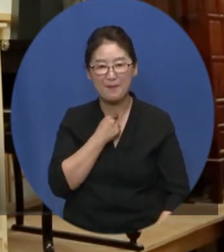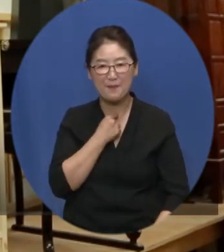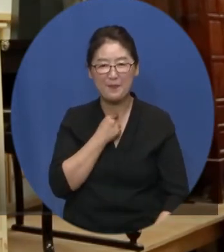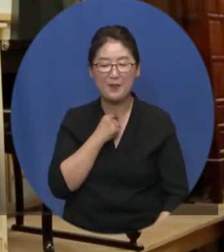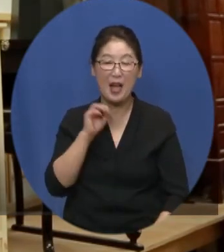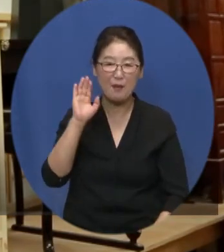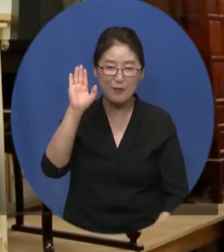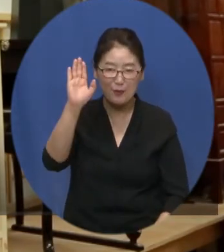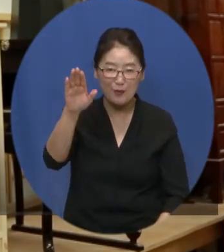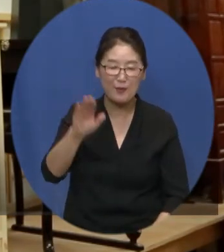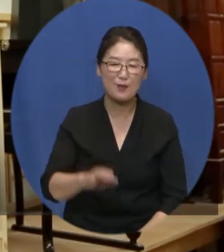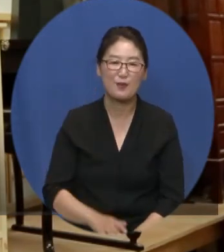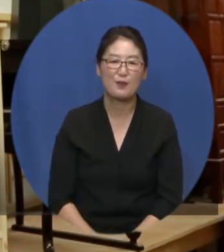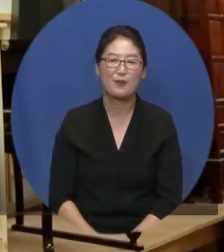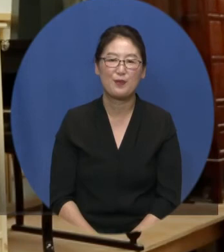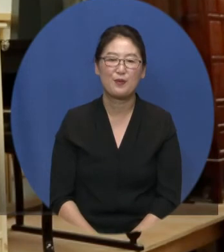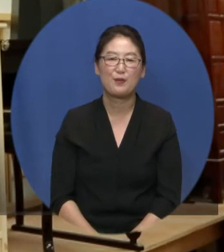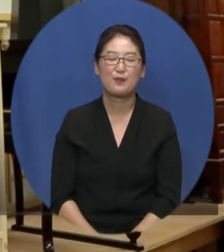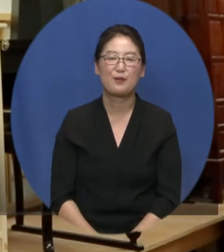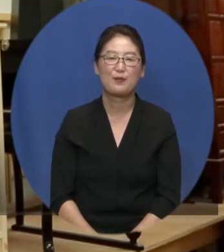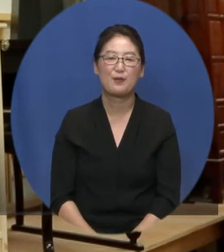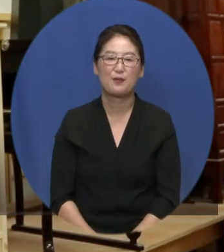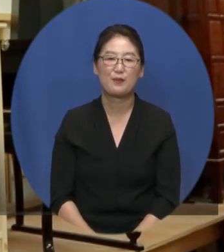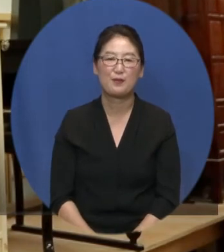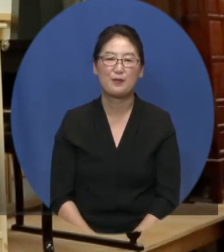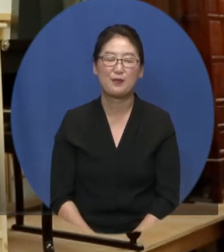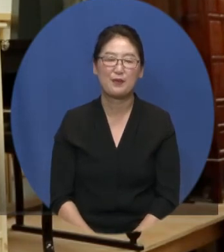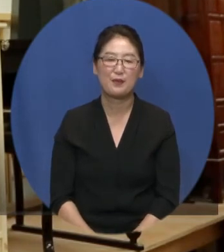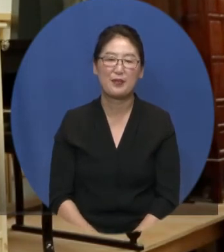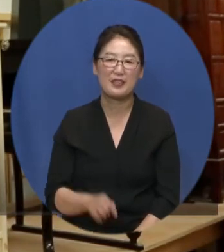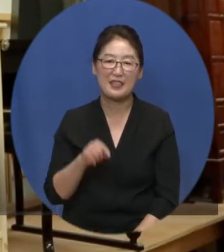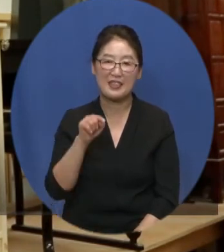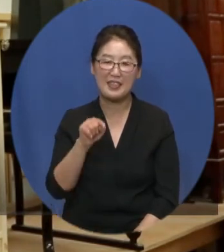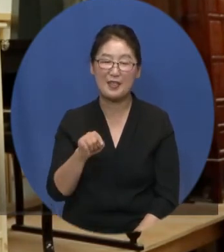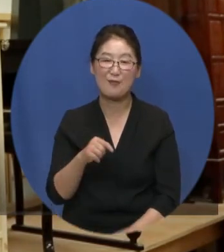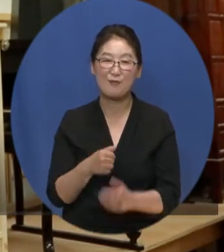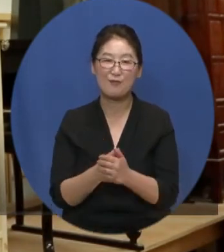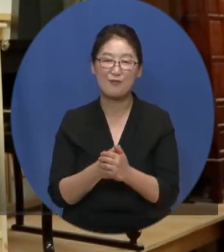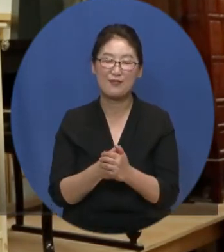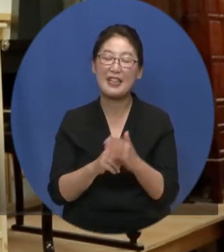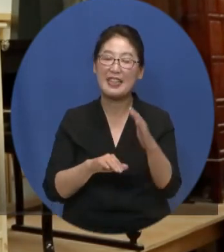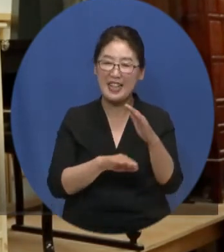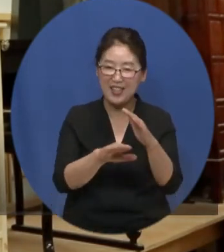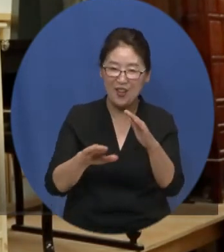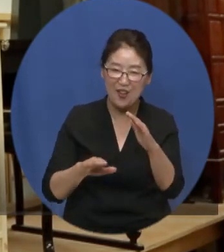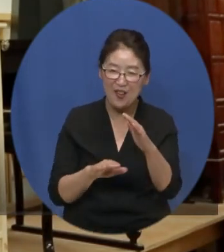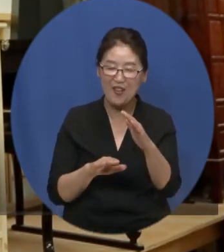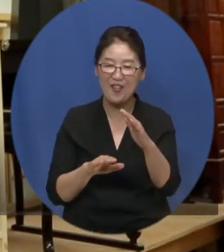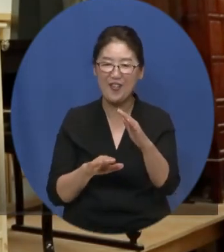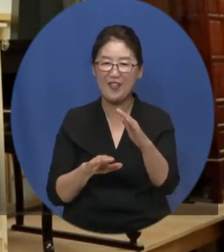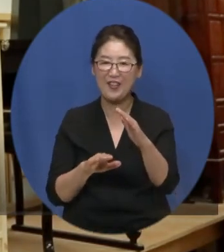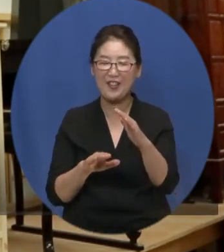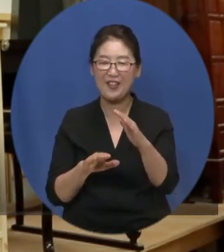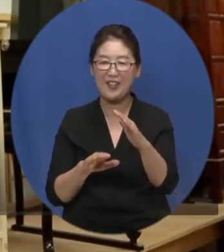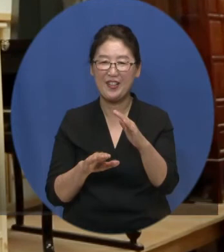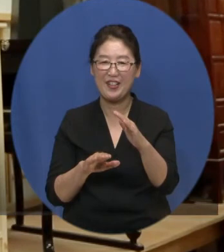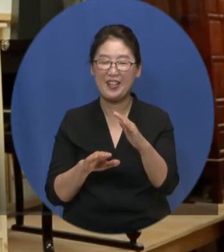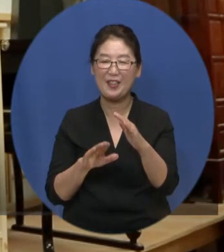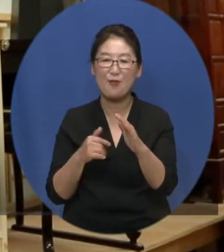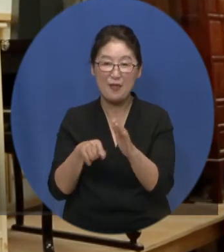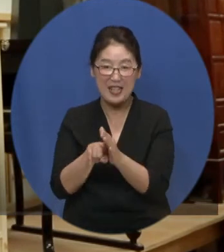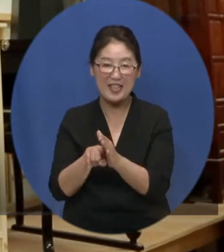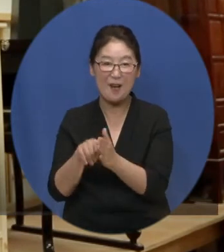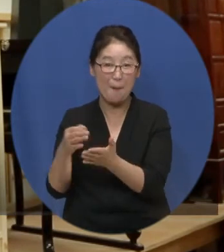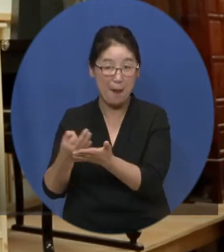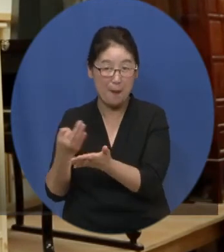돼서 어 집에 점포 템이 될 뿐 거랑 그 다음에 지금